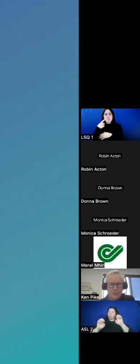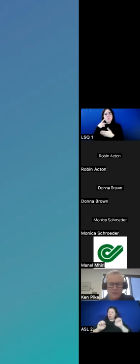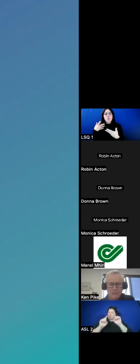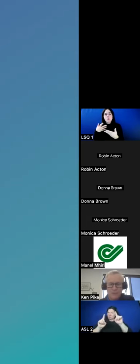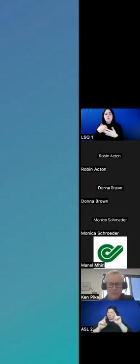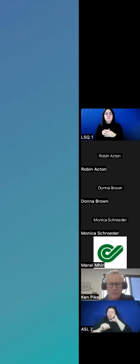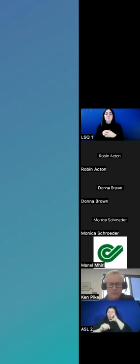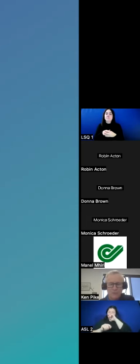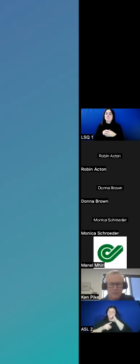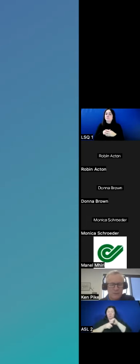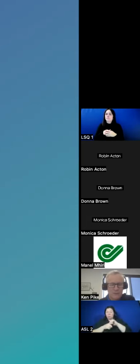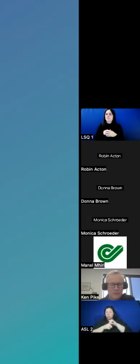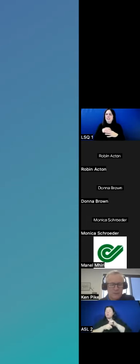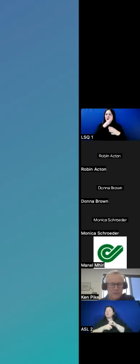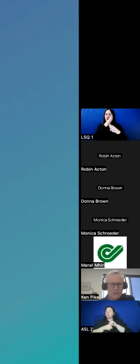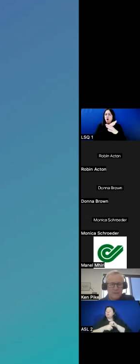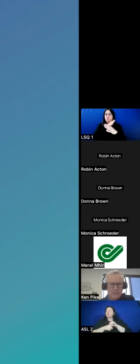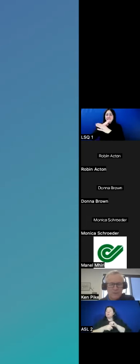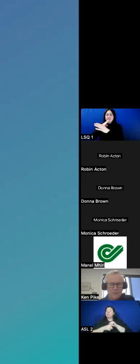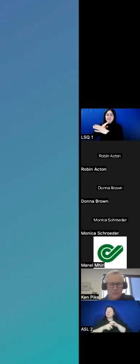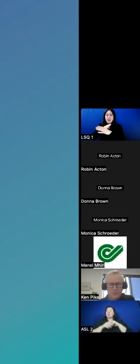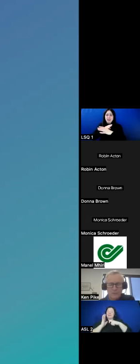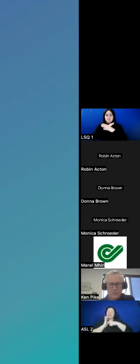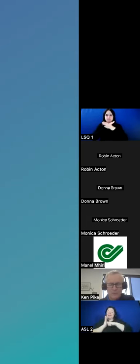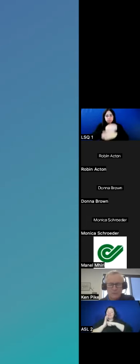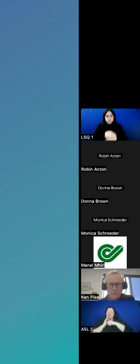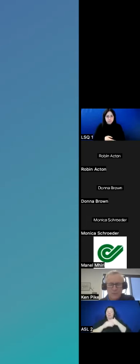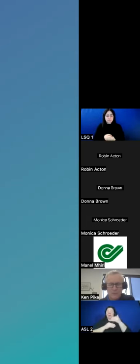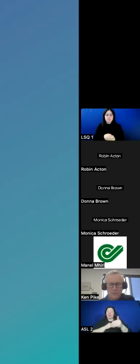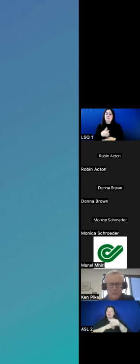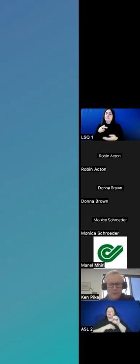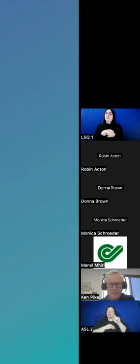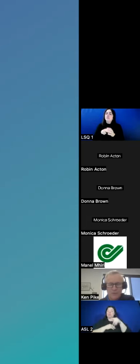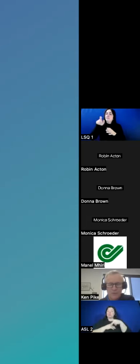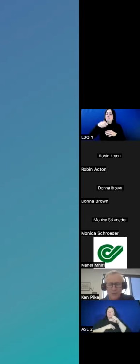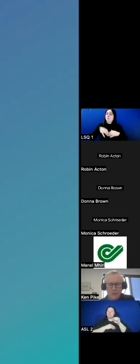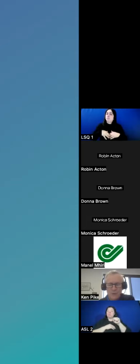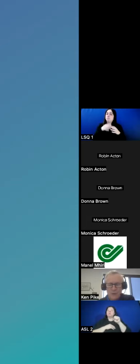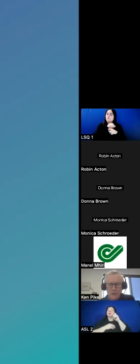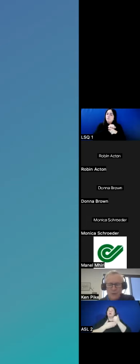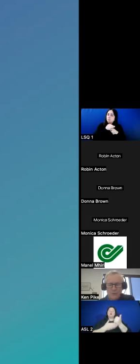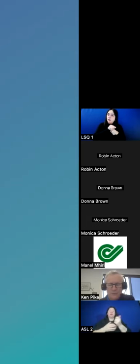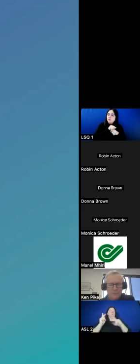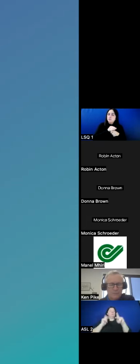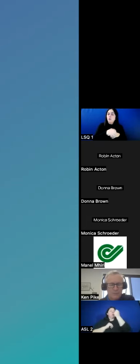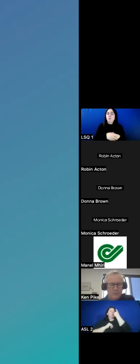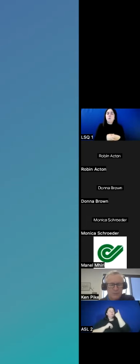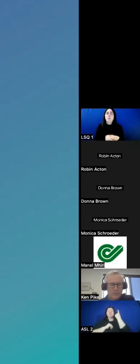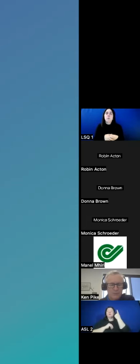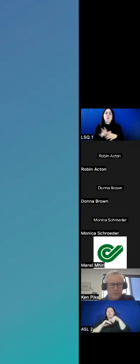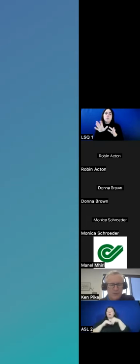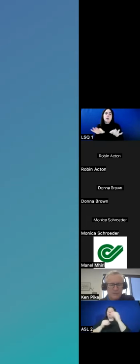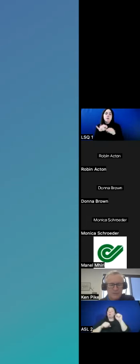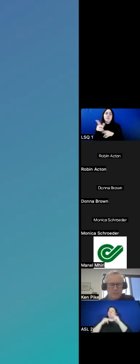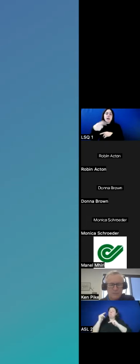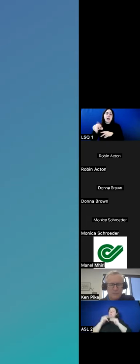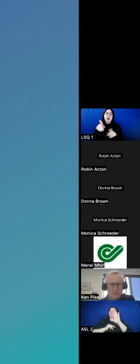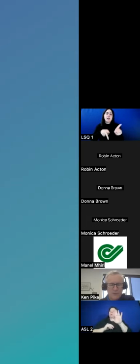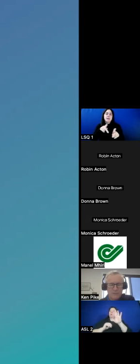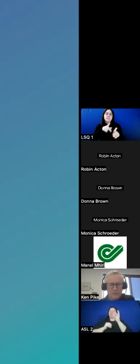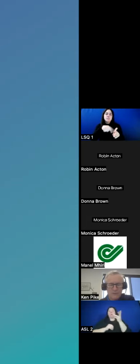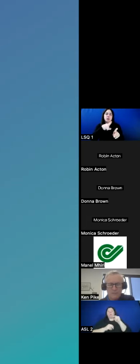faire disparaître les obstacles. Donc peut-être des occasions de formation pour que les gens puissent comprendre